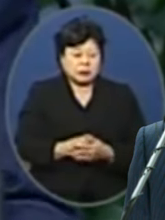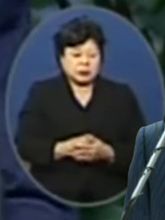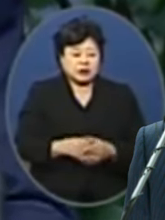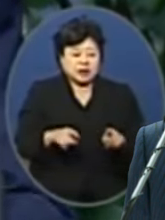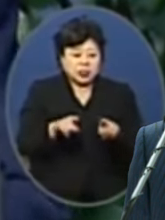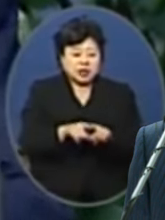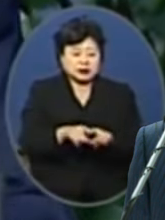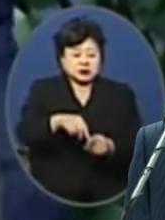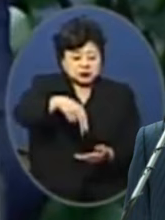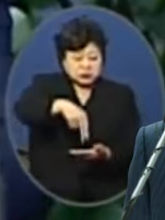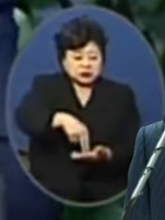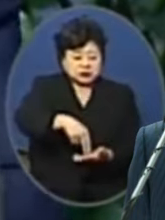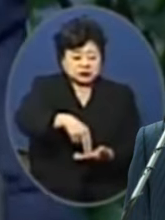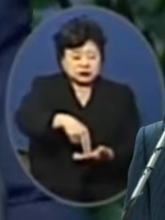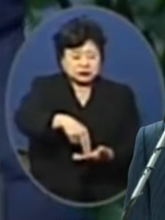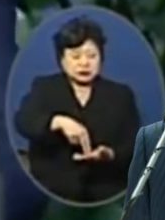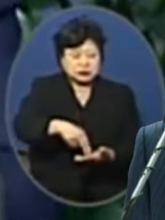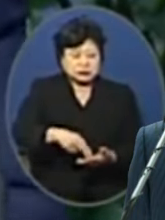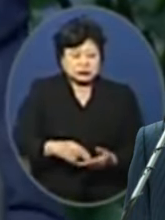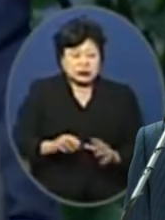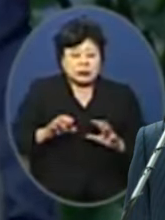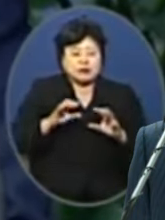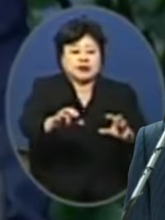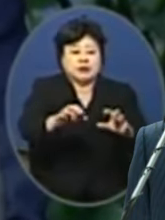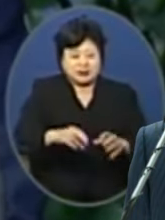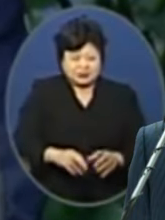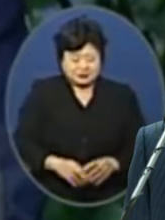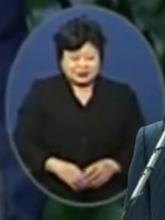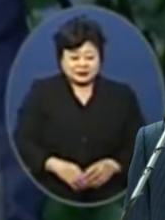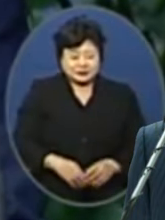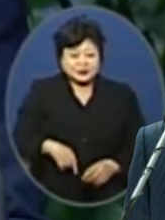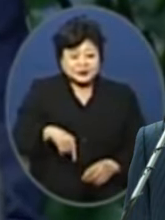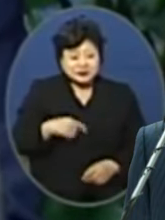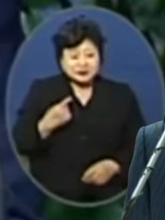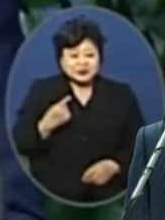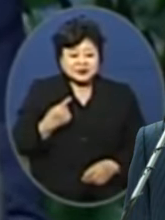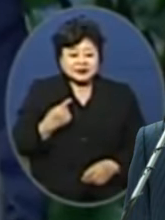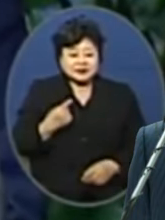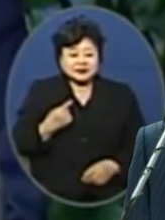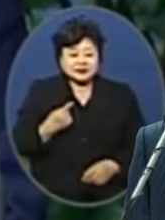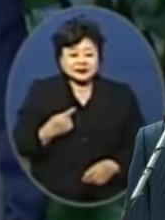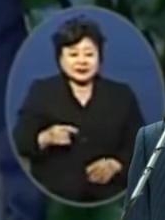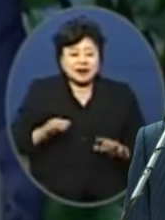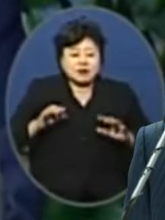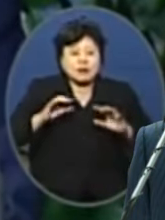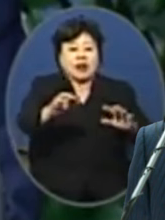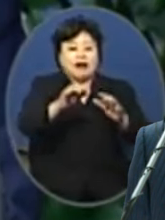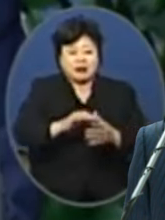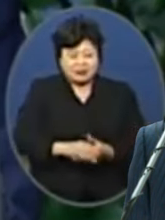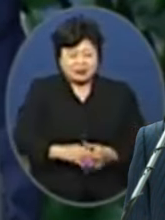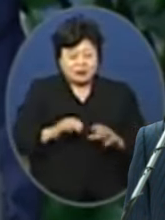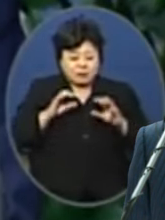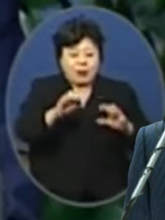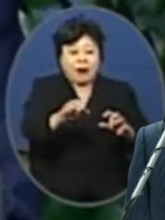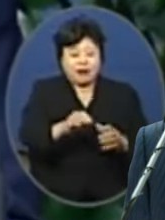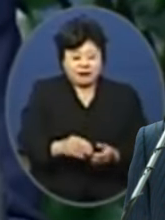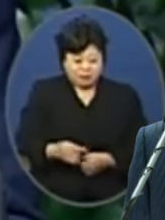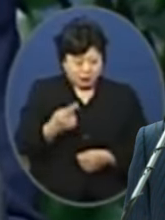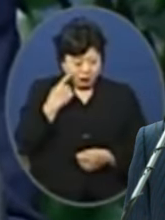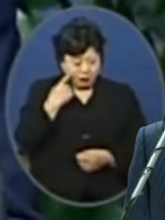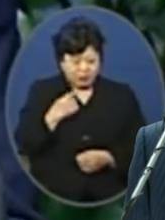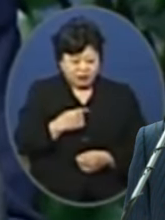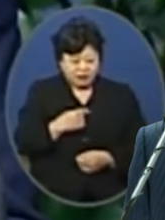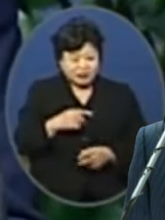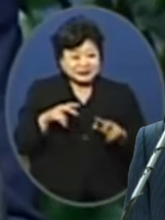같이 서서 언제 나를 밀어서 자기가 뒷걸음 질지 내가 뒷걸음 실지 보자고